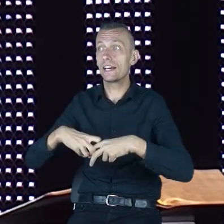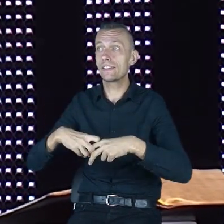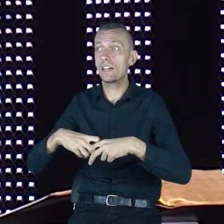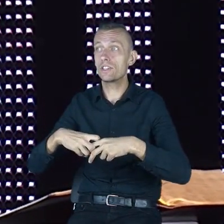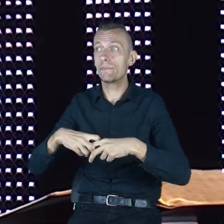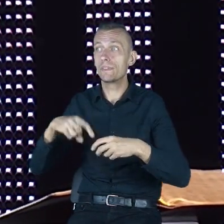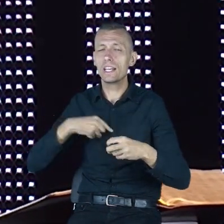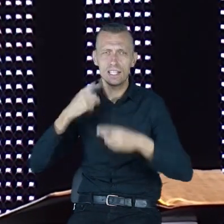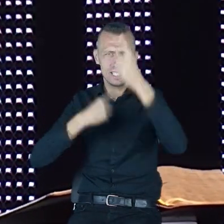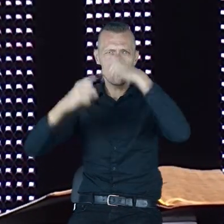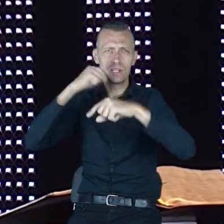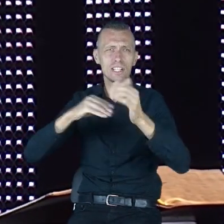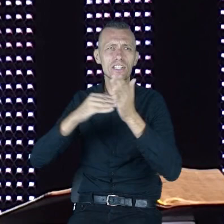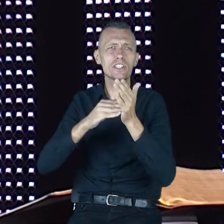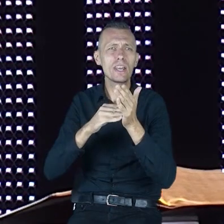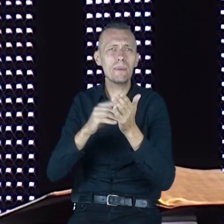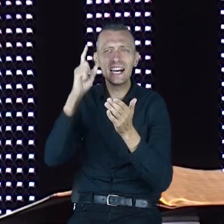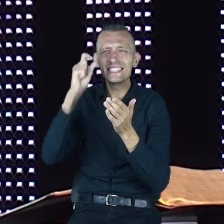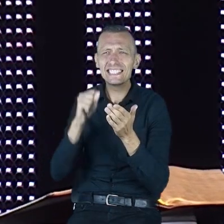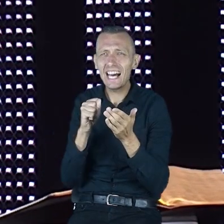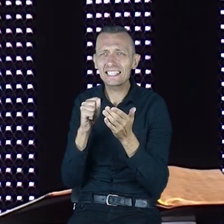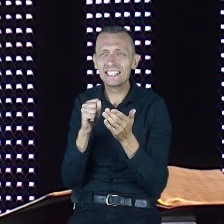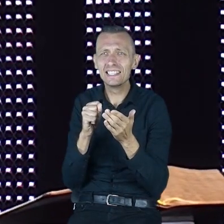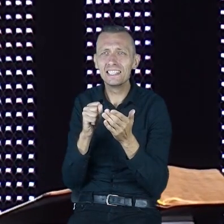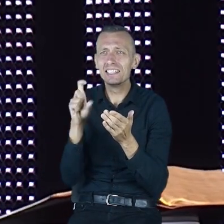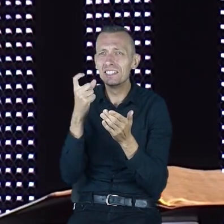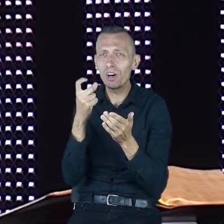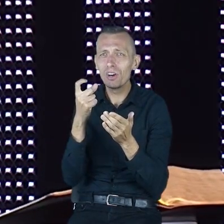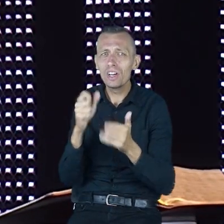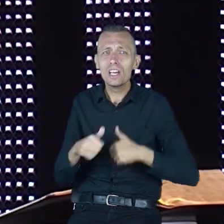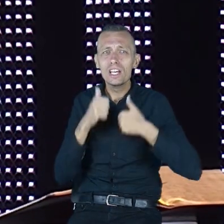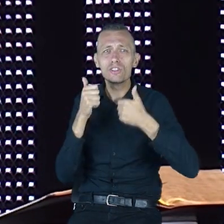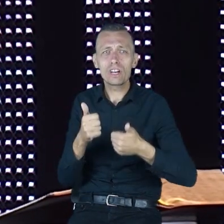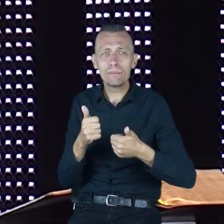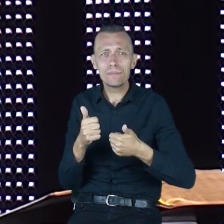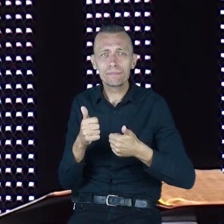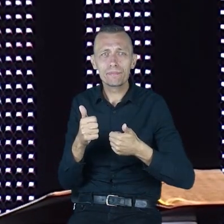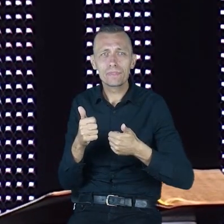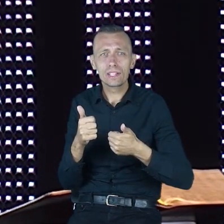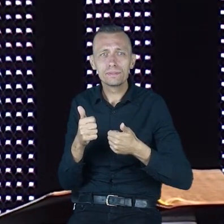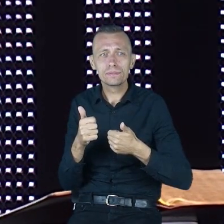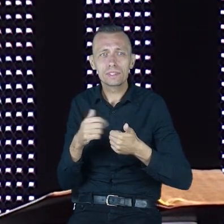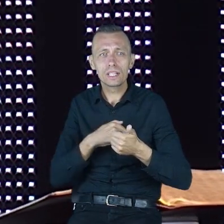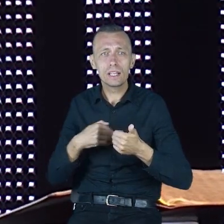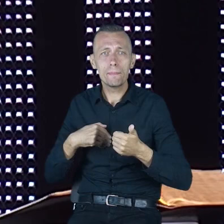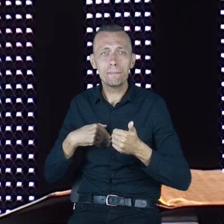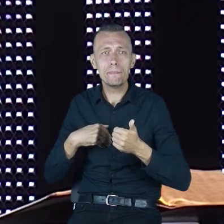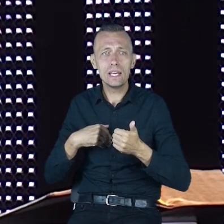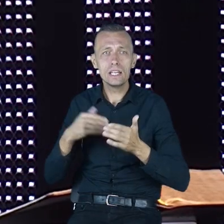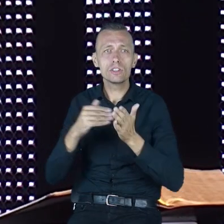należy zacząć. Od tego, że właściwie możemy uśmiechać się w